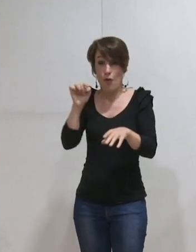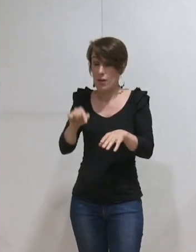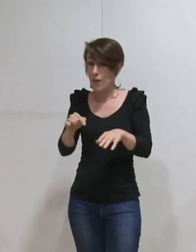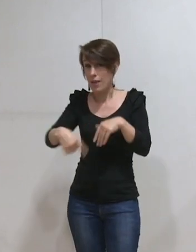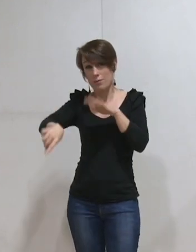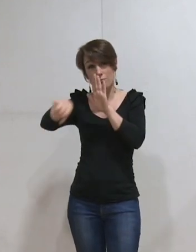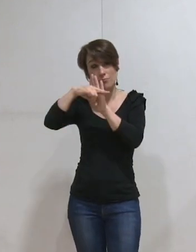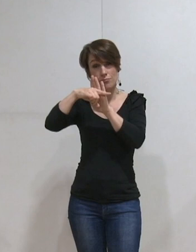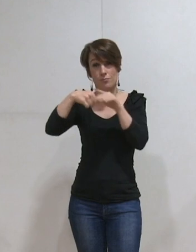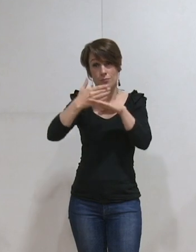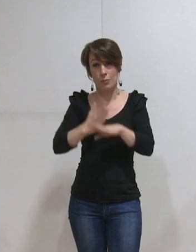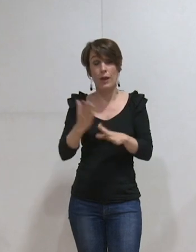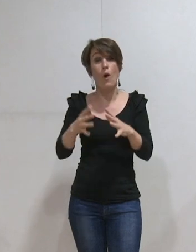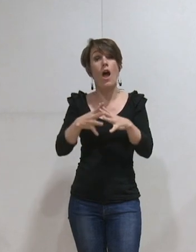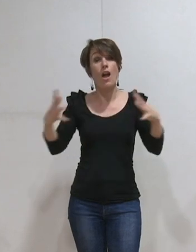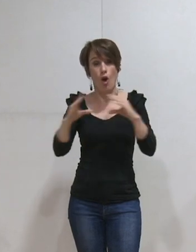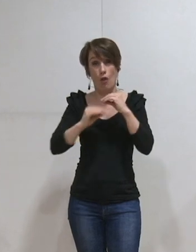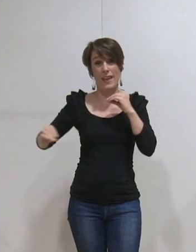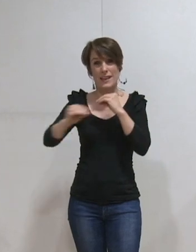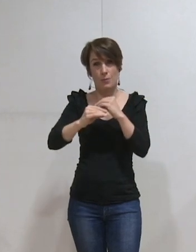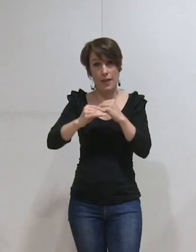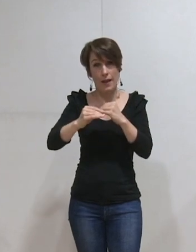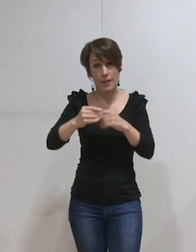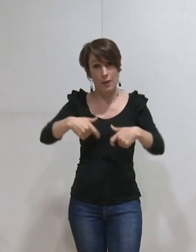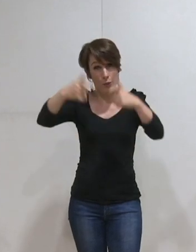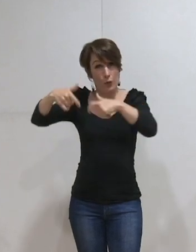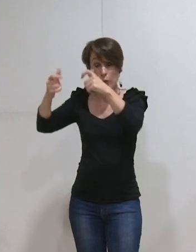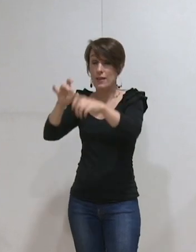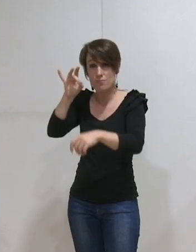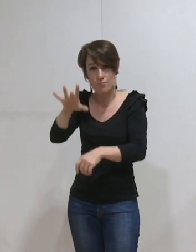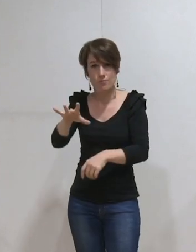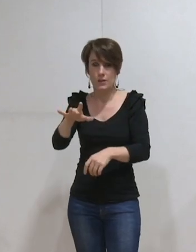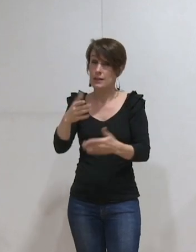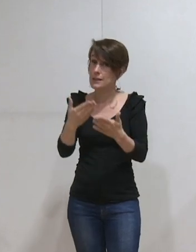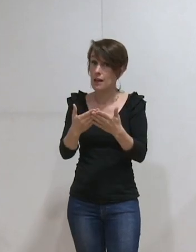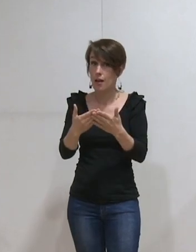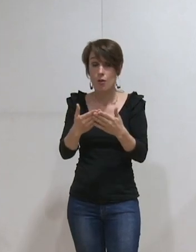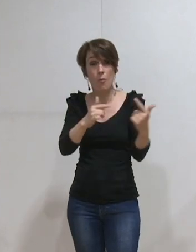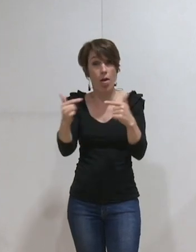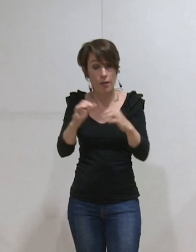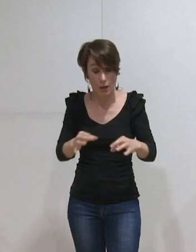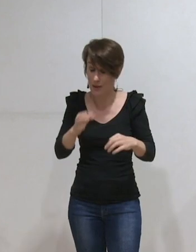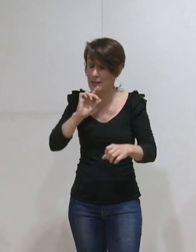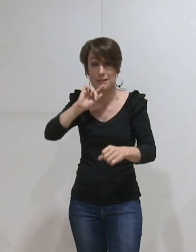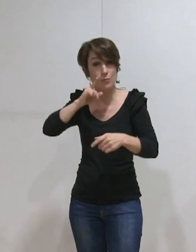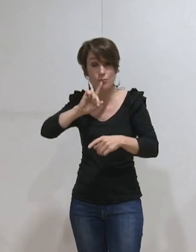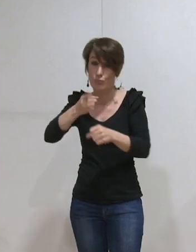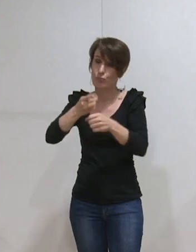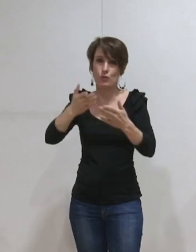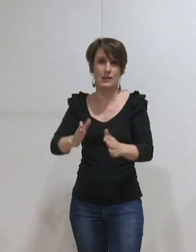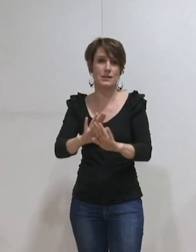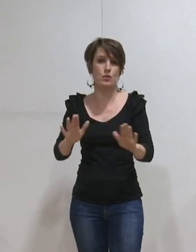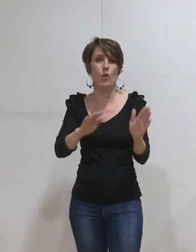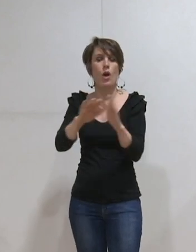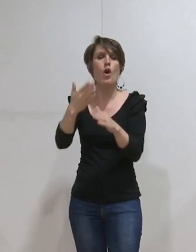la grande esplanade ne serait pas constructible et donc ce n'était pas soumis à concatation c'était une décision et deuxièmement que sur l'Î Peugeot notre